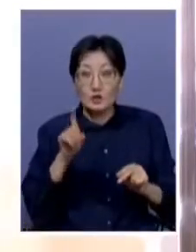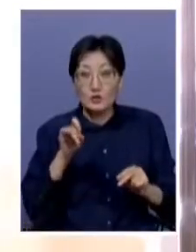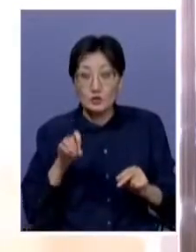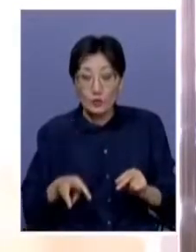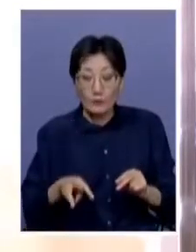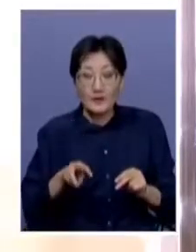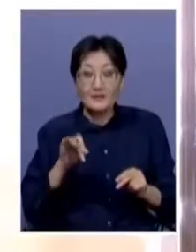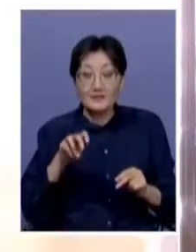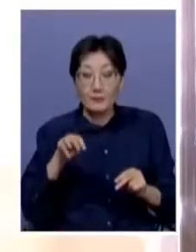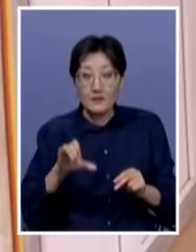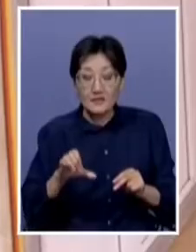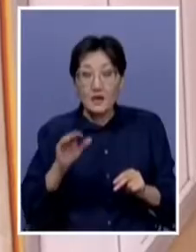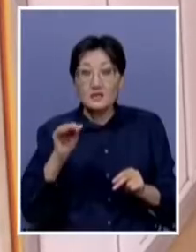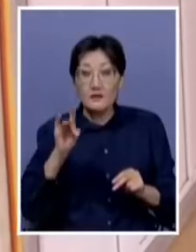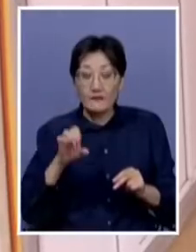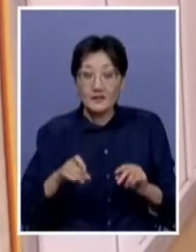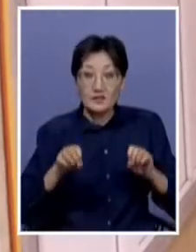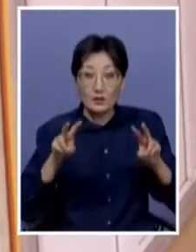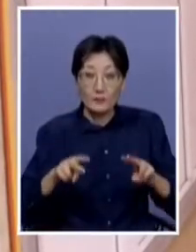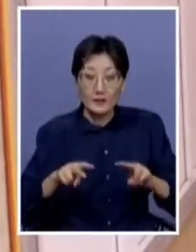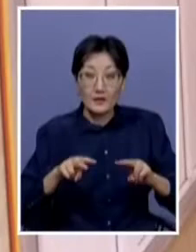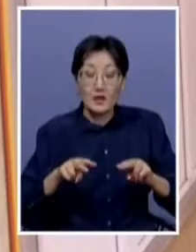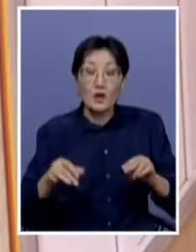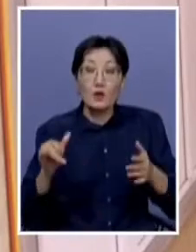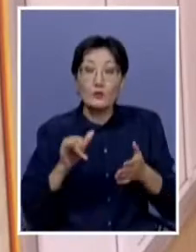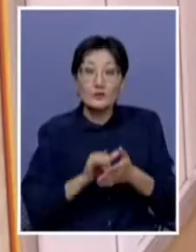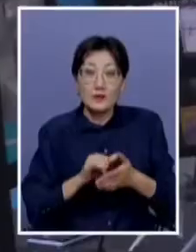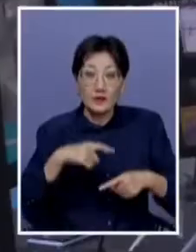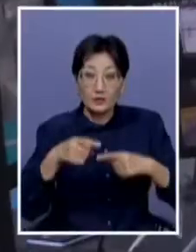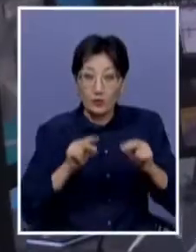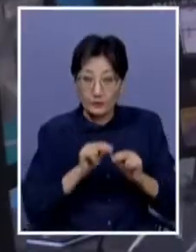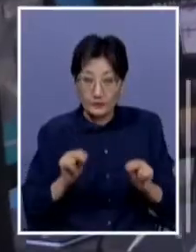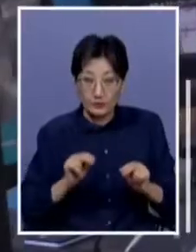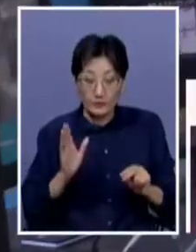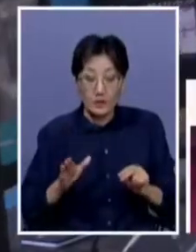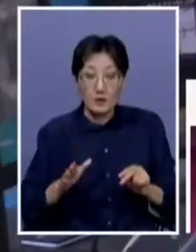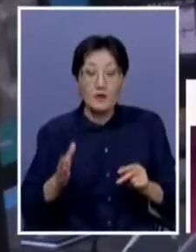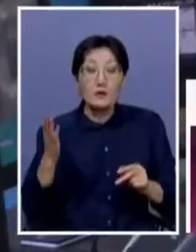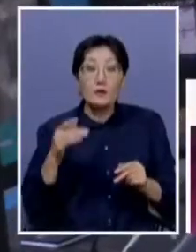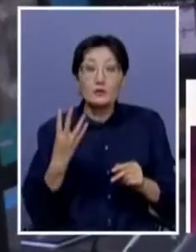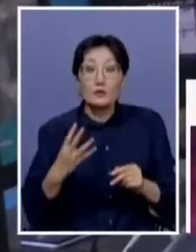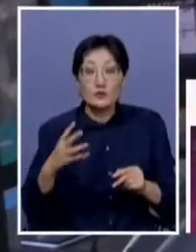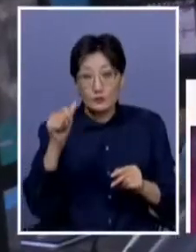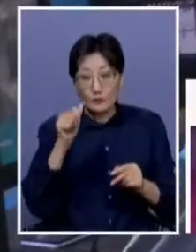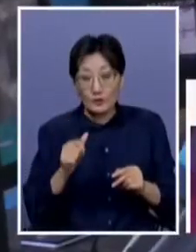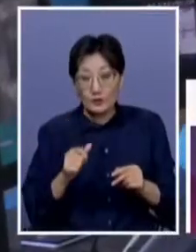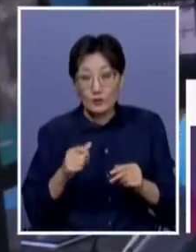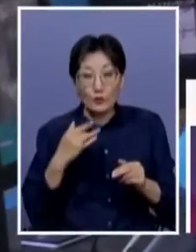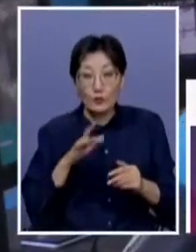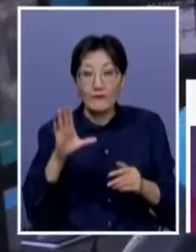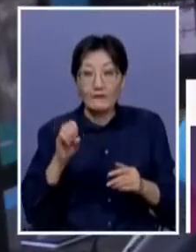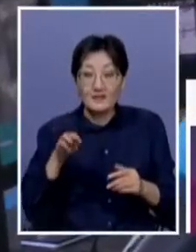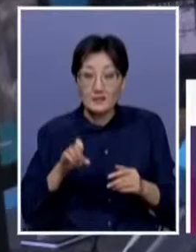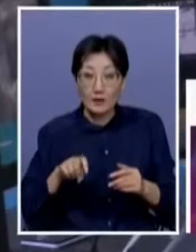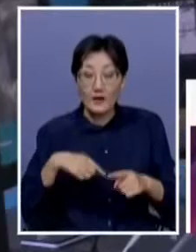Microsoft Teams, Sphere сынды арнайы платформаларда өткізбек. Біз өткен оқу жылының 4-90-ында көбіне WhatsApp